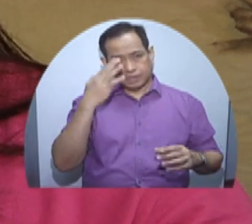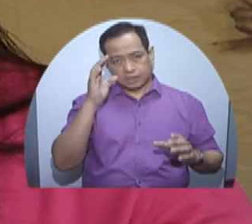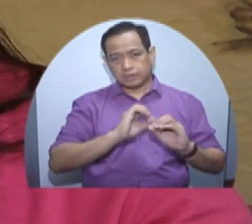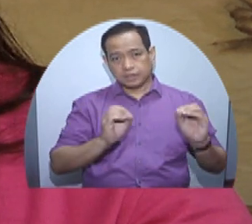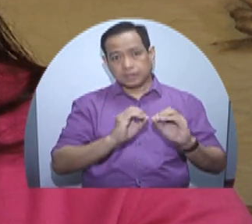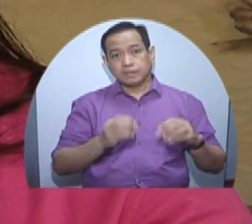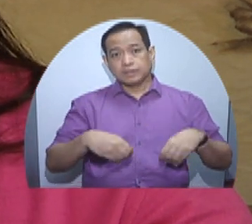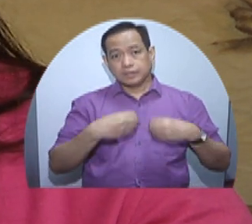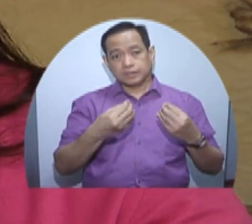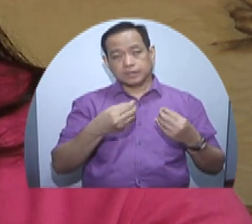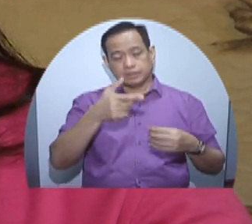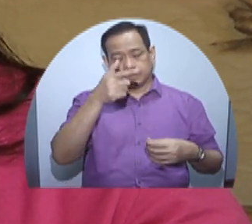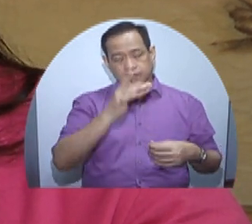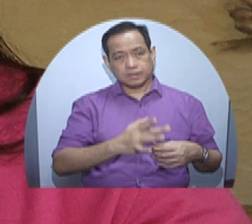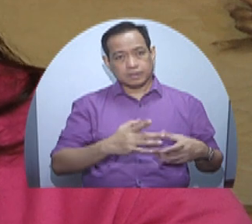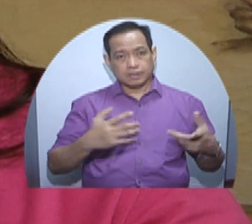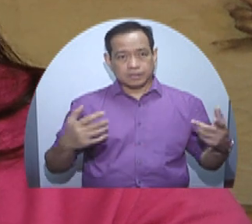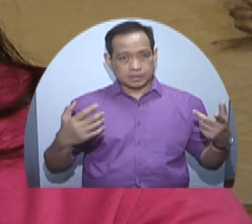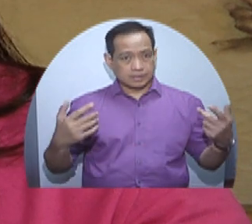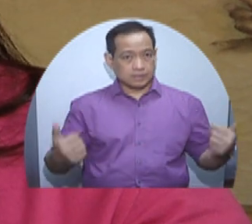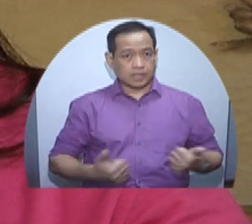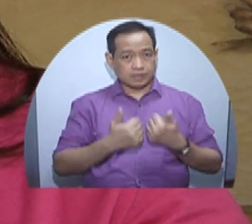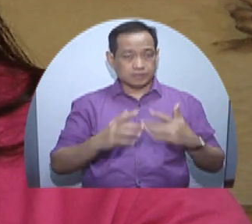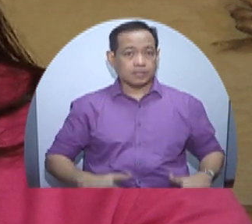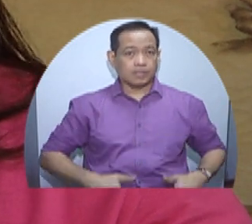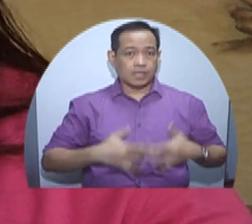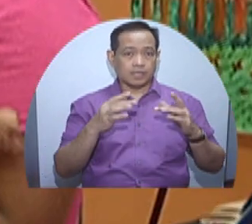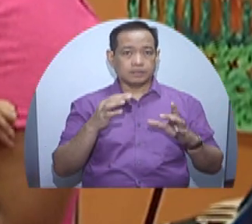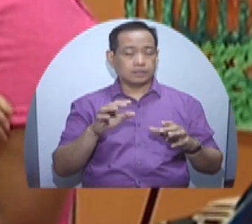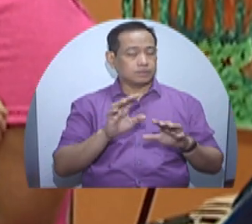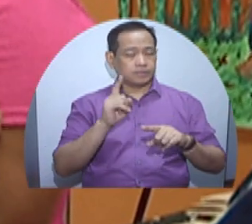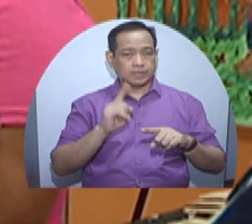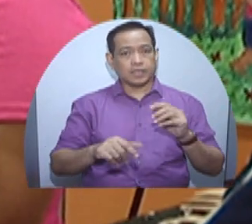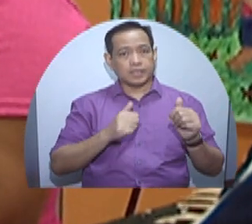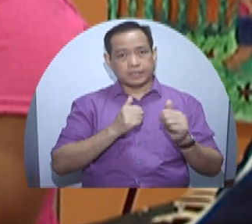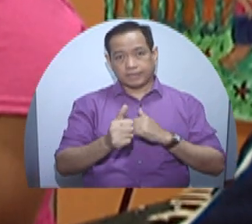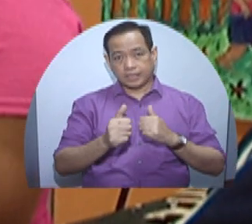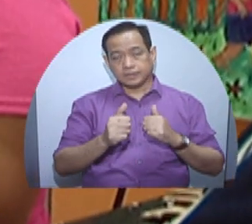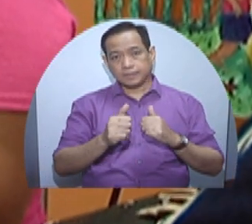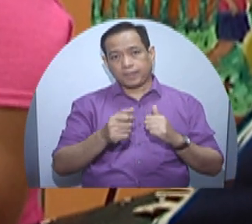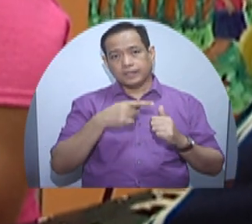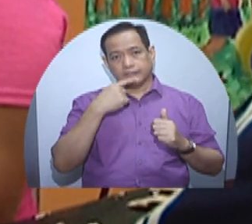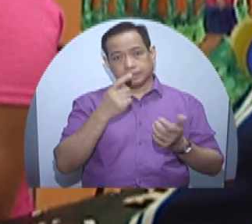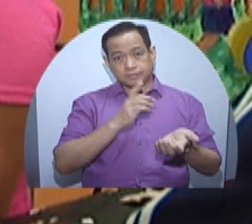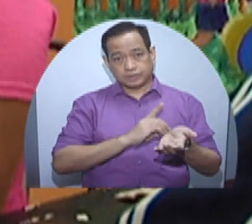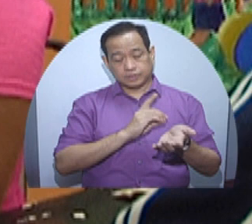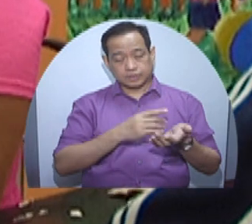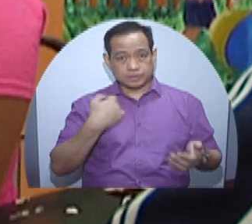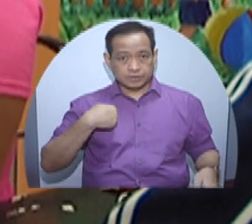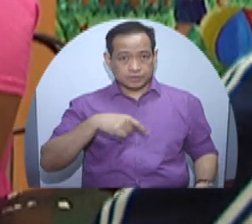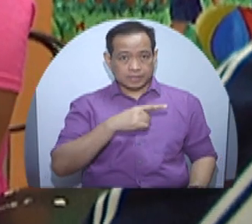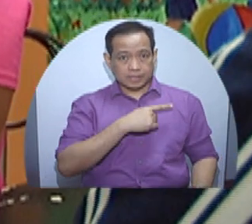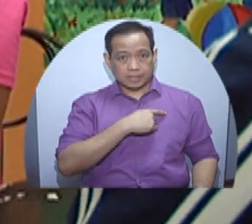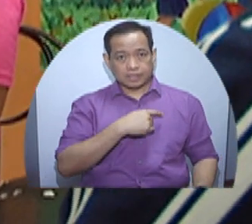walang bibigay sa Lord na trial na hindi namin malalagpasan. Bali po kasi sabi po sa amin ng